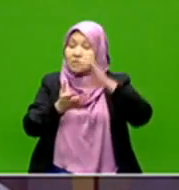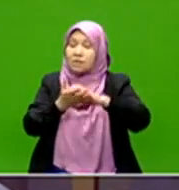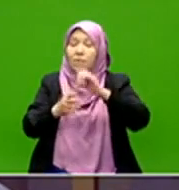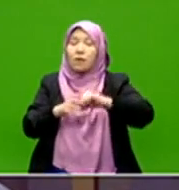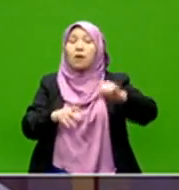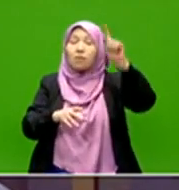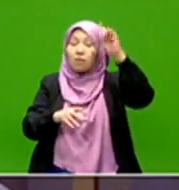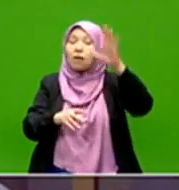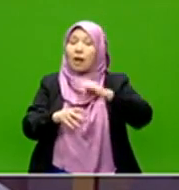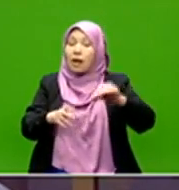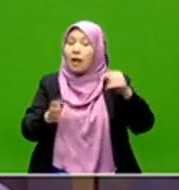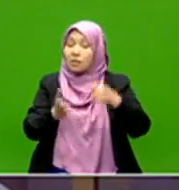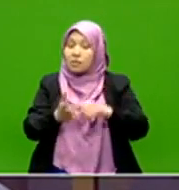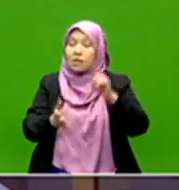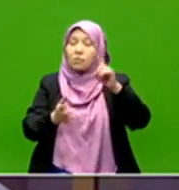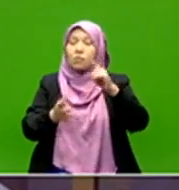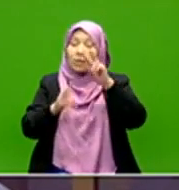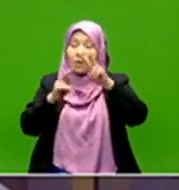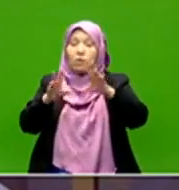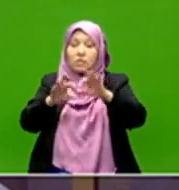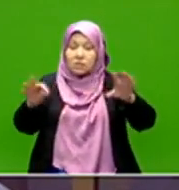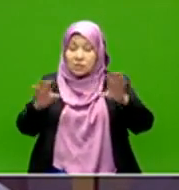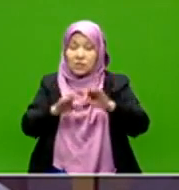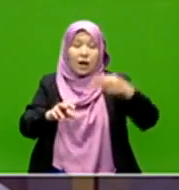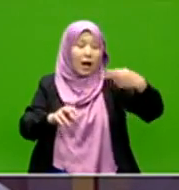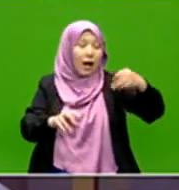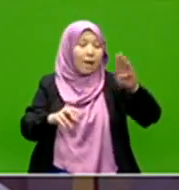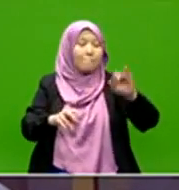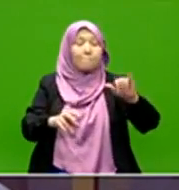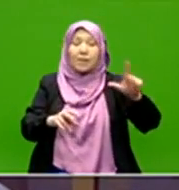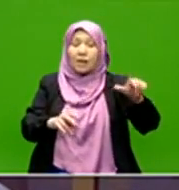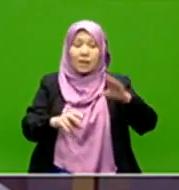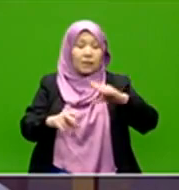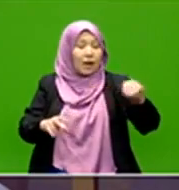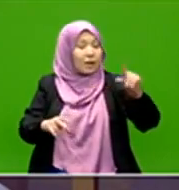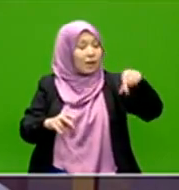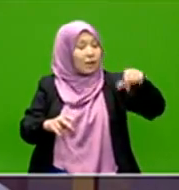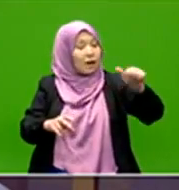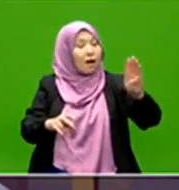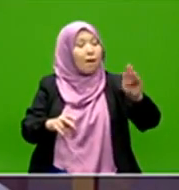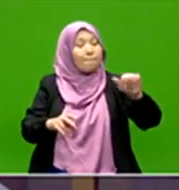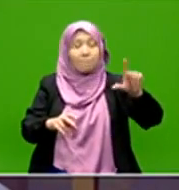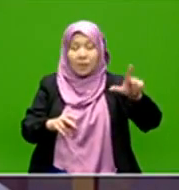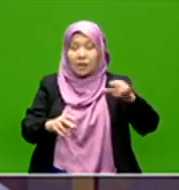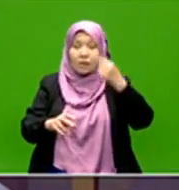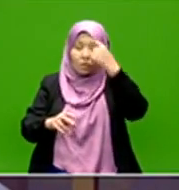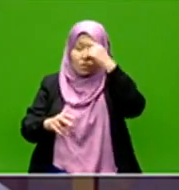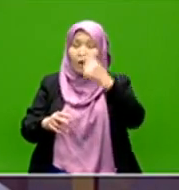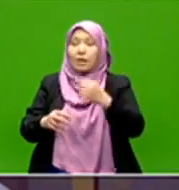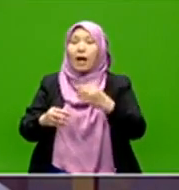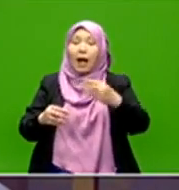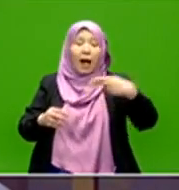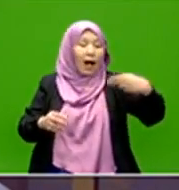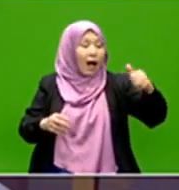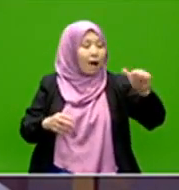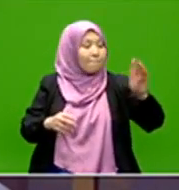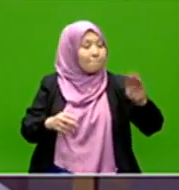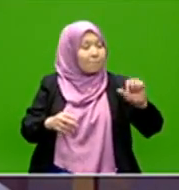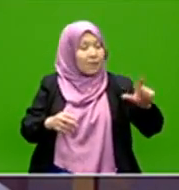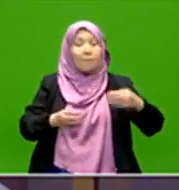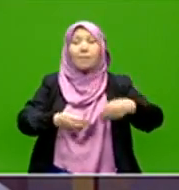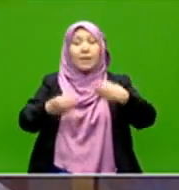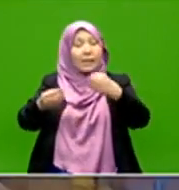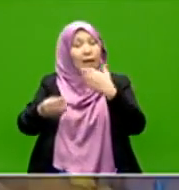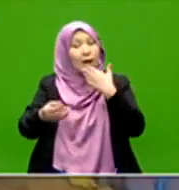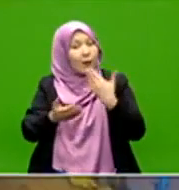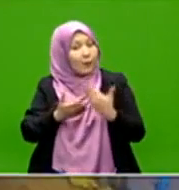lagi, kalau kita tengok kisah ini, Habil dan Qabil, maksudnya Habil bagi yang bagus, bagi yang bagus, maksudnya apa,